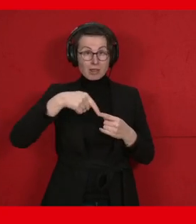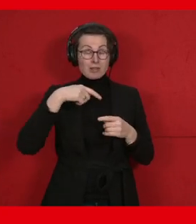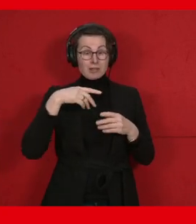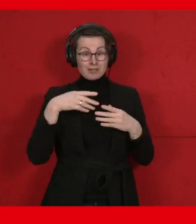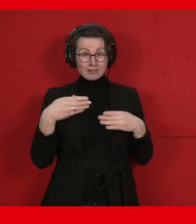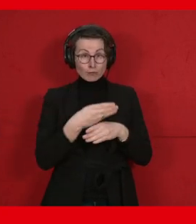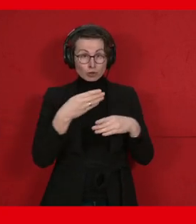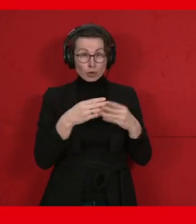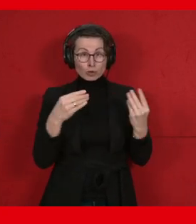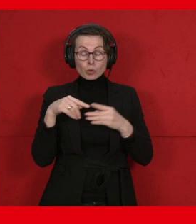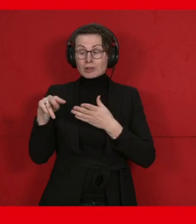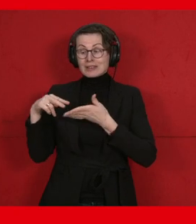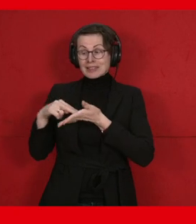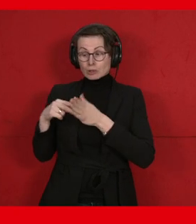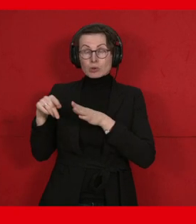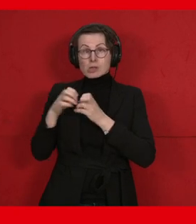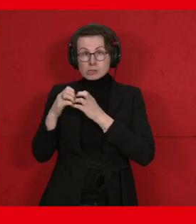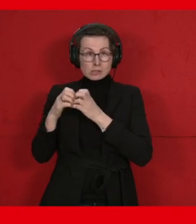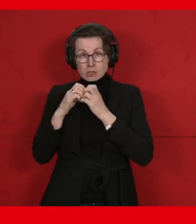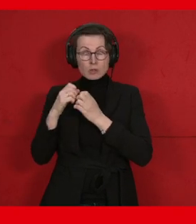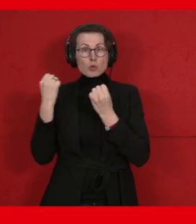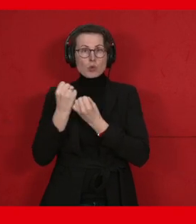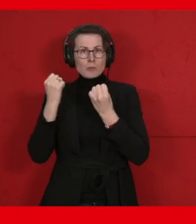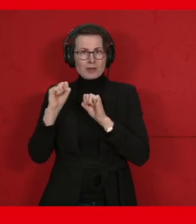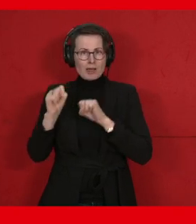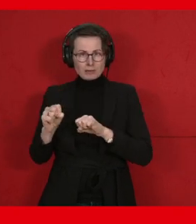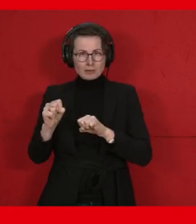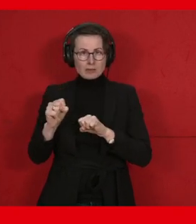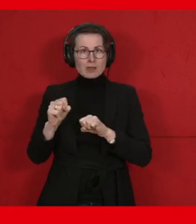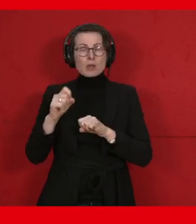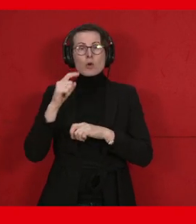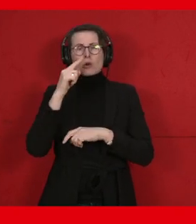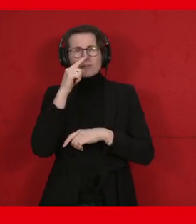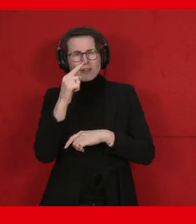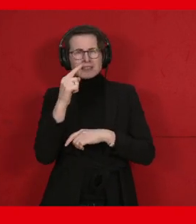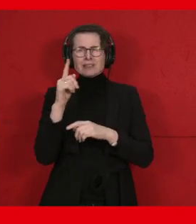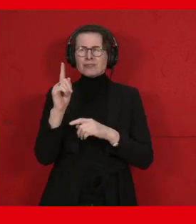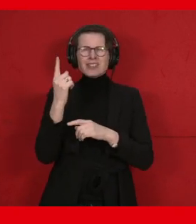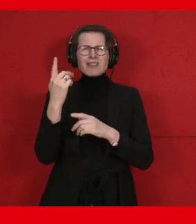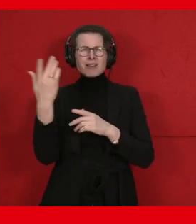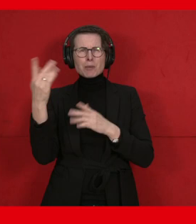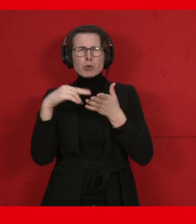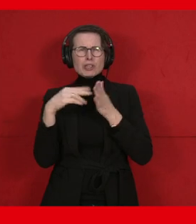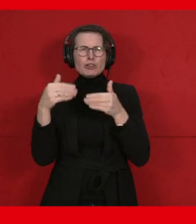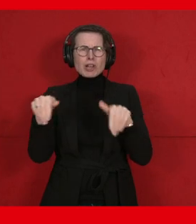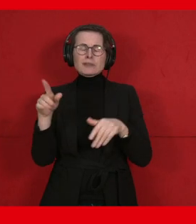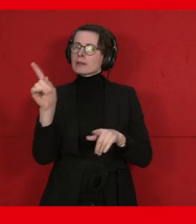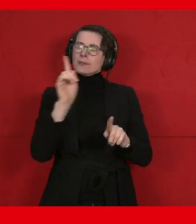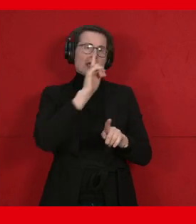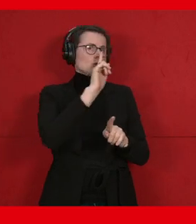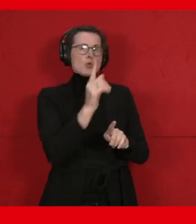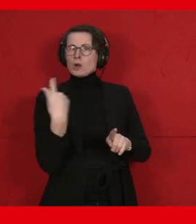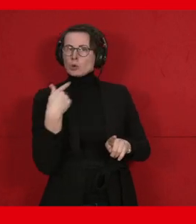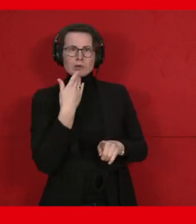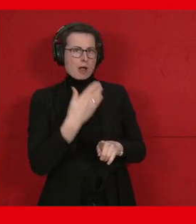dort erneut sozusagen politische Grenzen ziehen, also es darf nur grüner sein und es darf nur so oder so